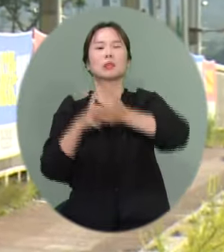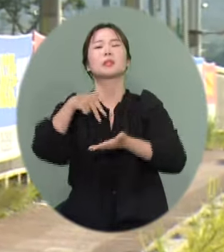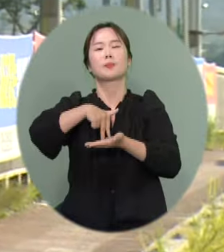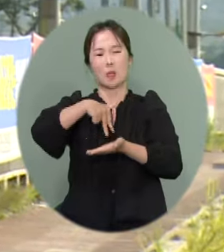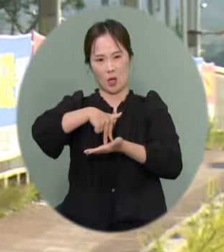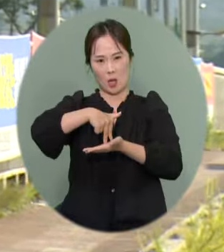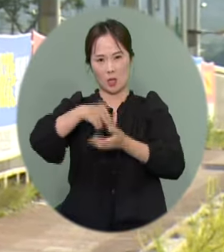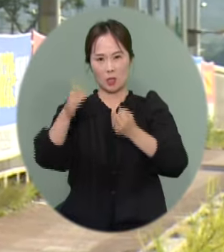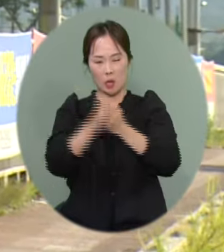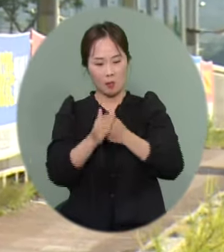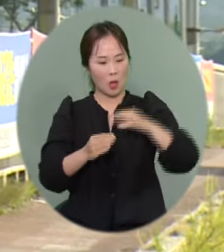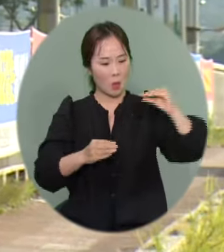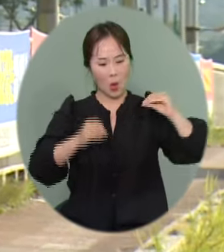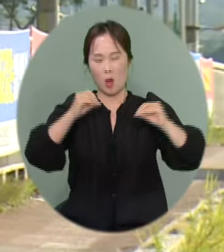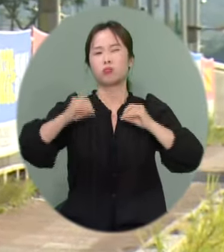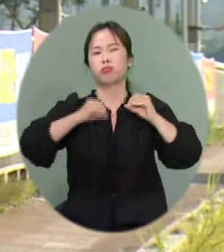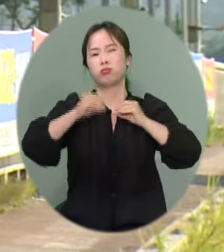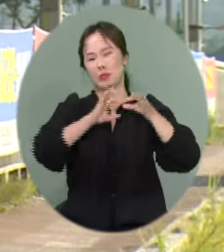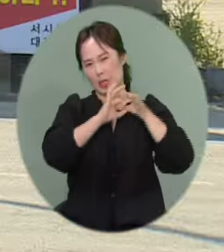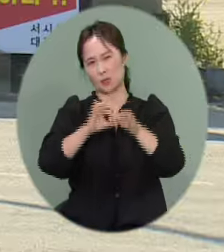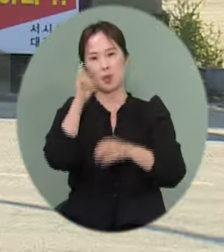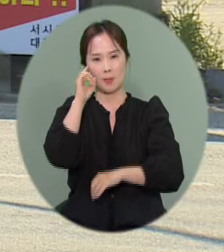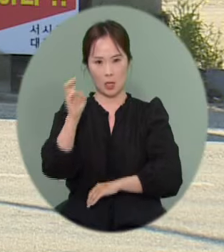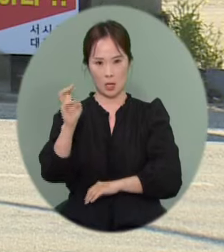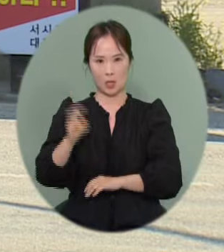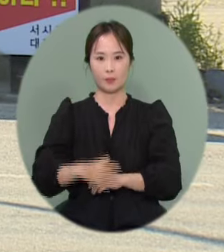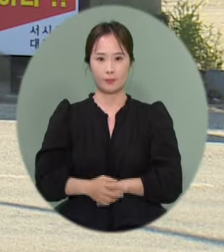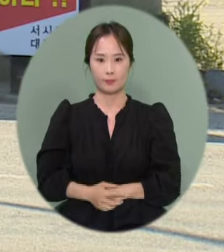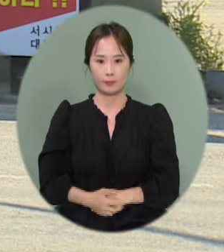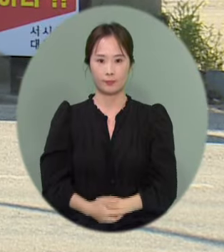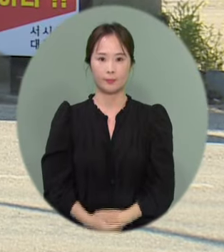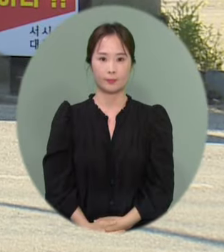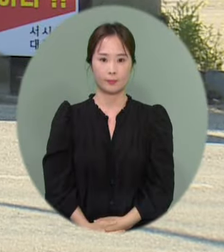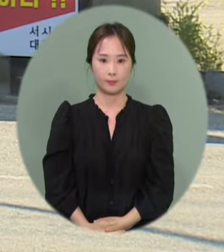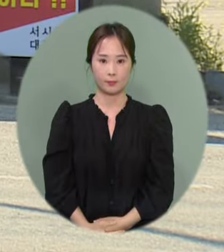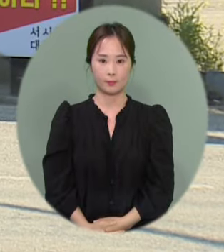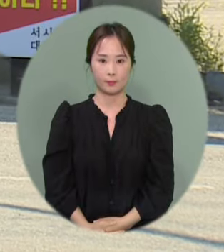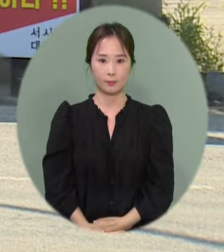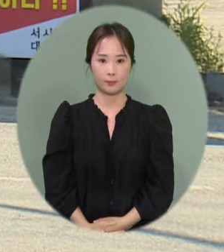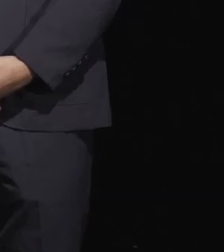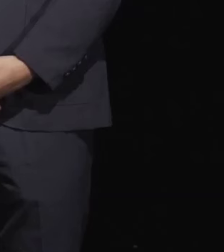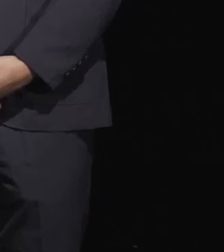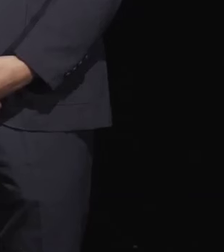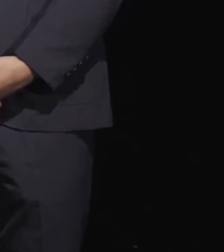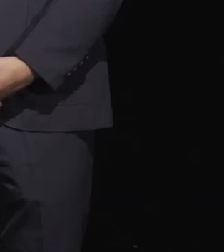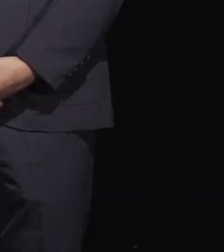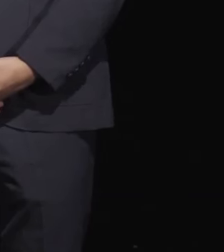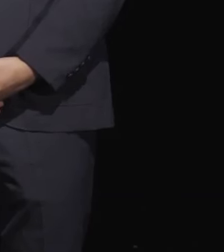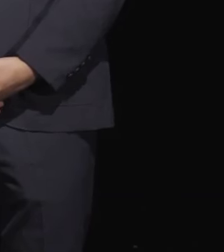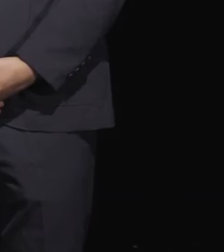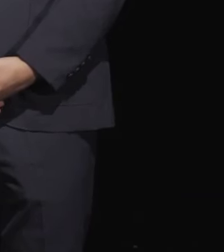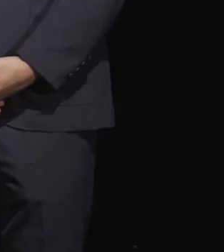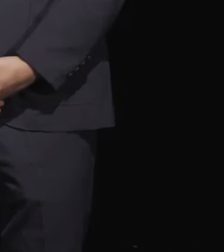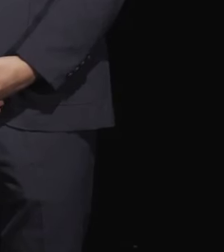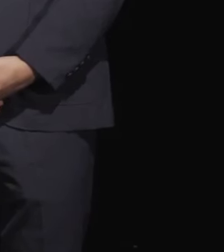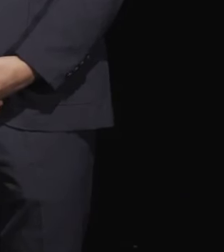입장이어서 갈등은 계속될 전망입니다. MBC 뉴스 천홍희입니다.